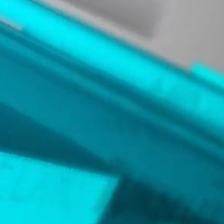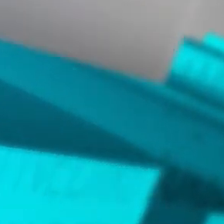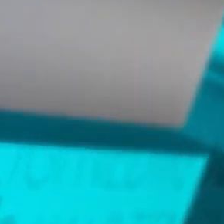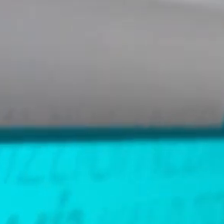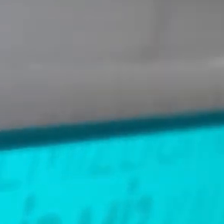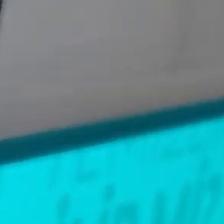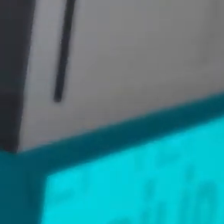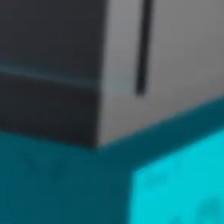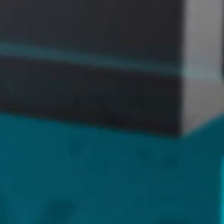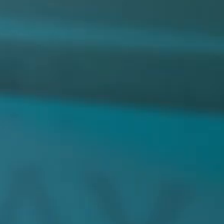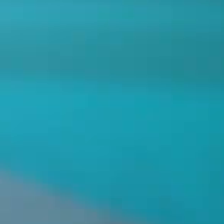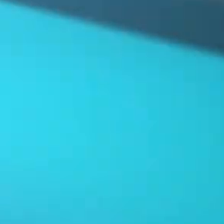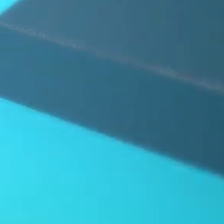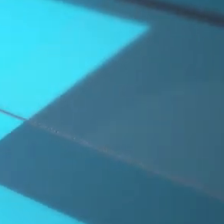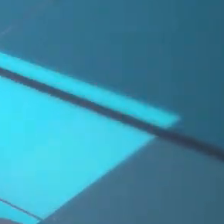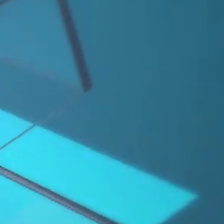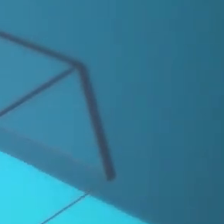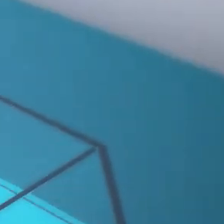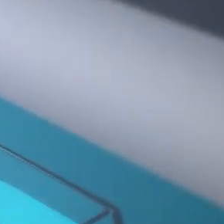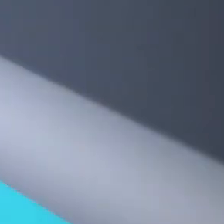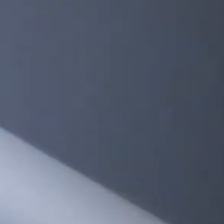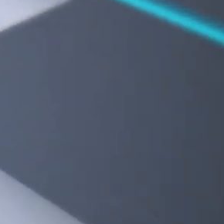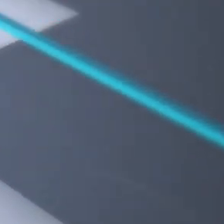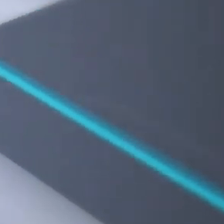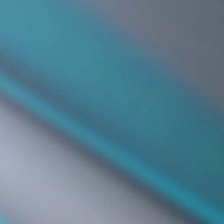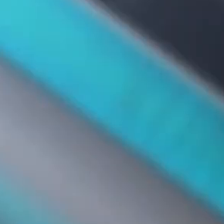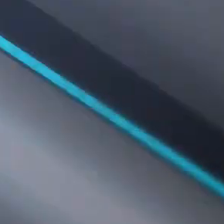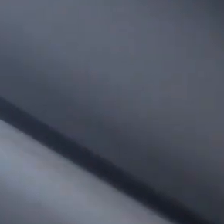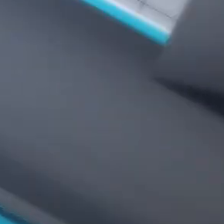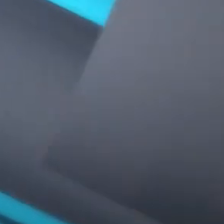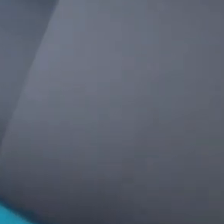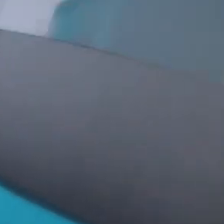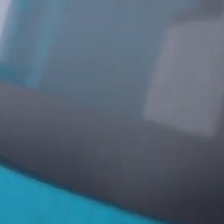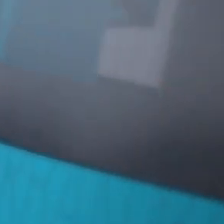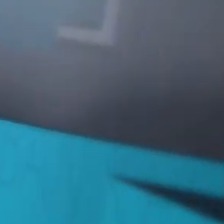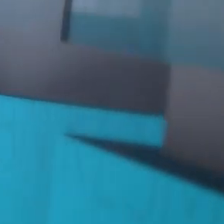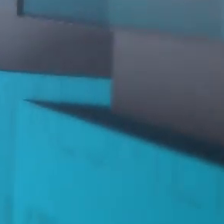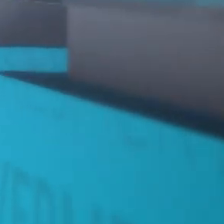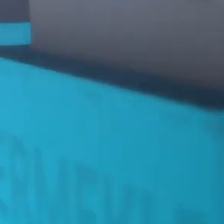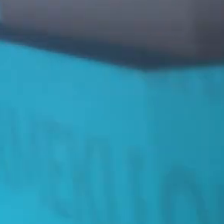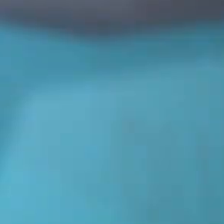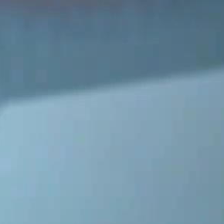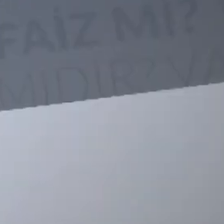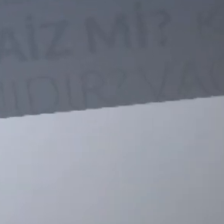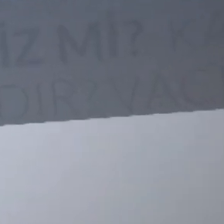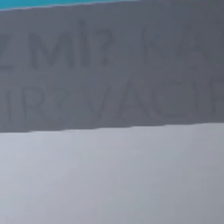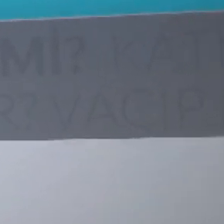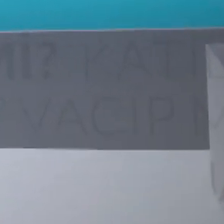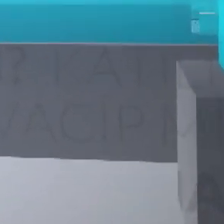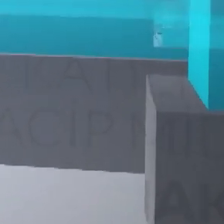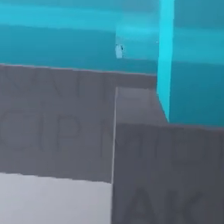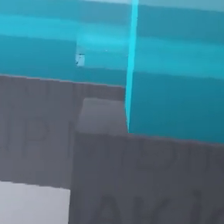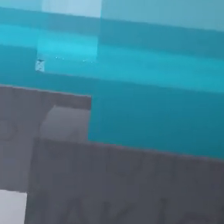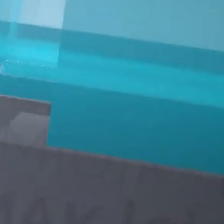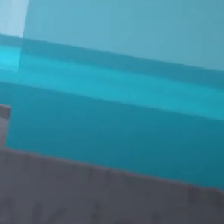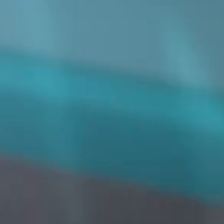görüşür, var mıdır, vacip midir? Tabii de orasını bozan bir hanımefendi bu. Dini mi de? Zorlama var mı? Hangi kişilere kullandığı şey?